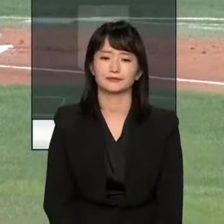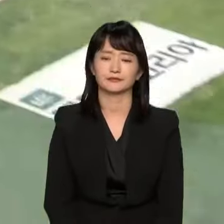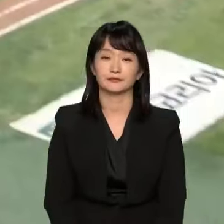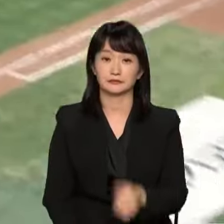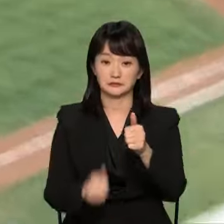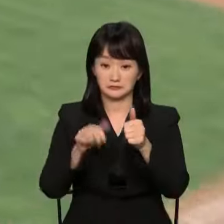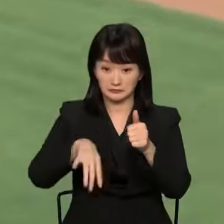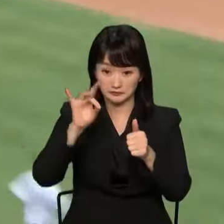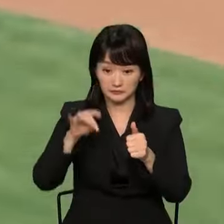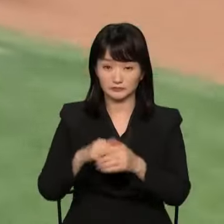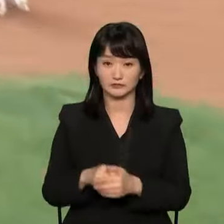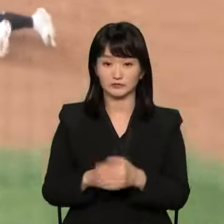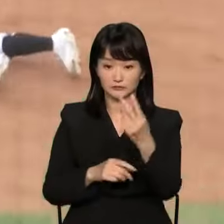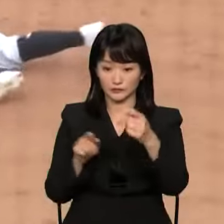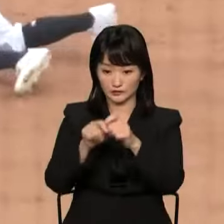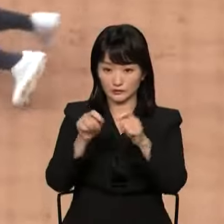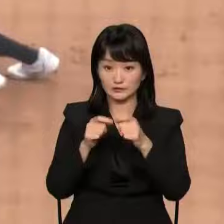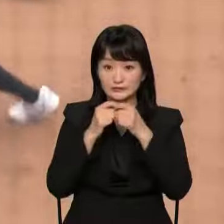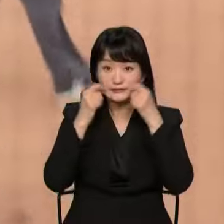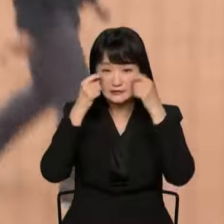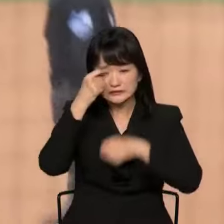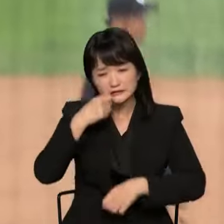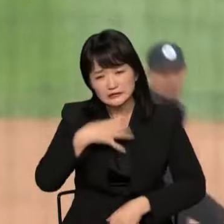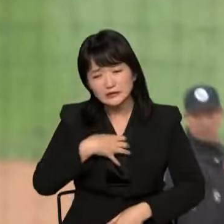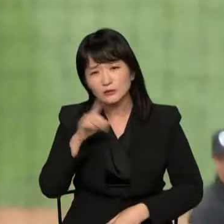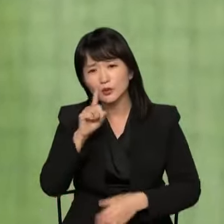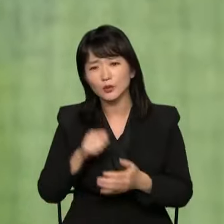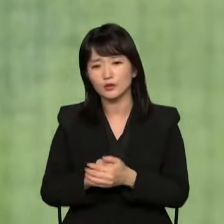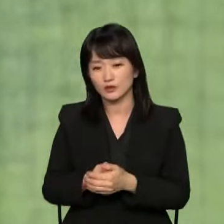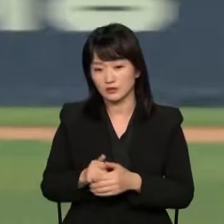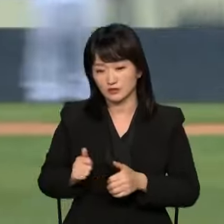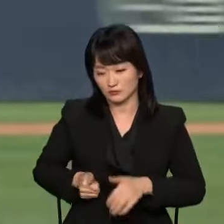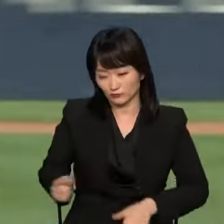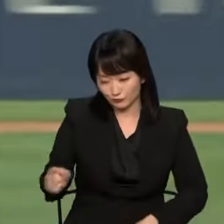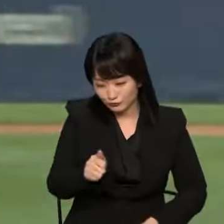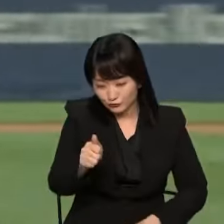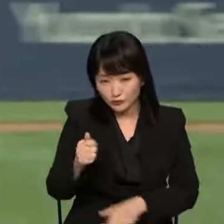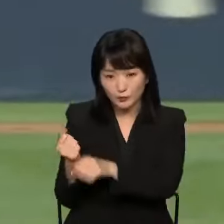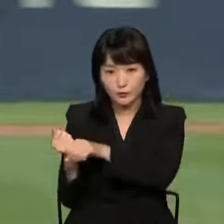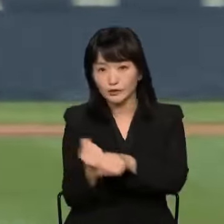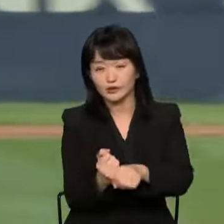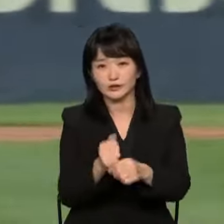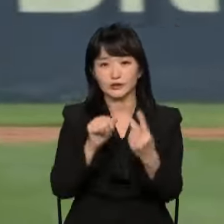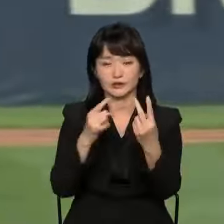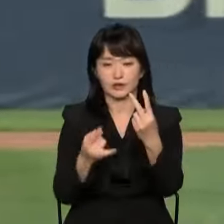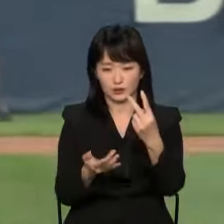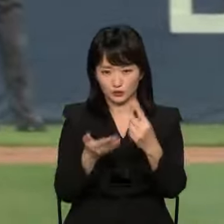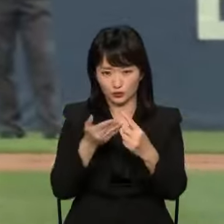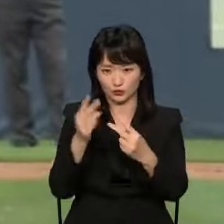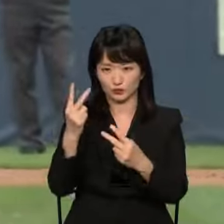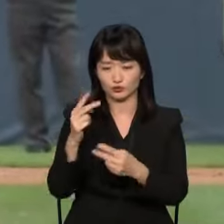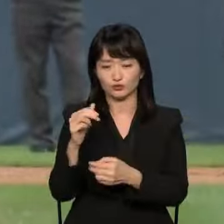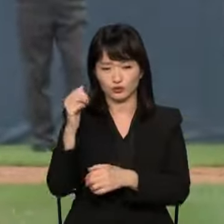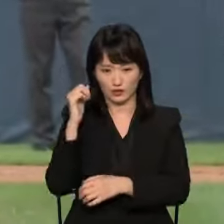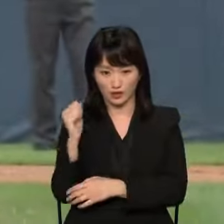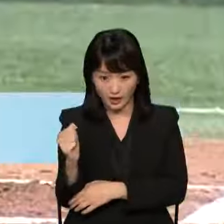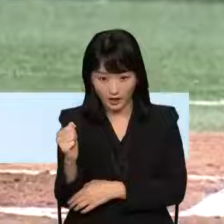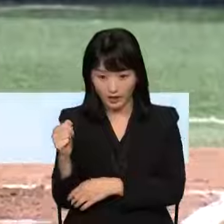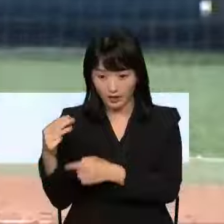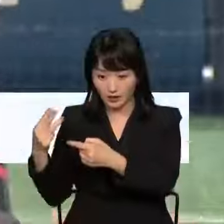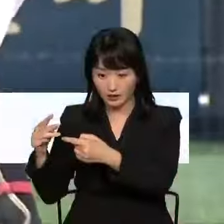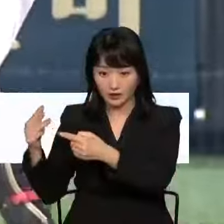경기 초반 양 팀의 희비를 가른 건 과감한 주루 플레이였습니다. 2회 초 투아웃 1루 상황에 2루를 훔치려던